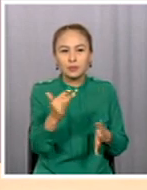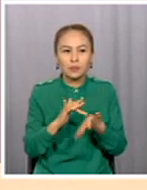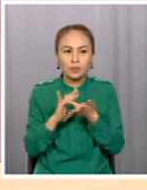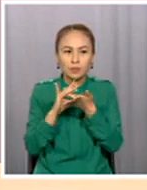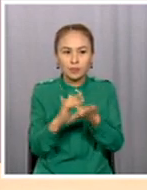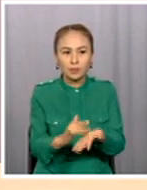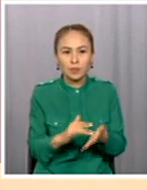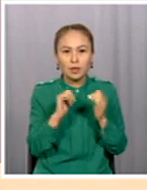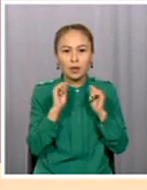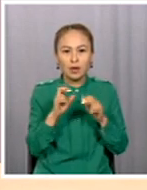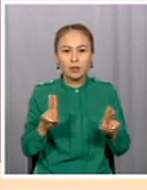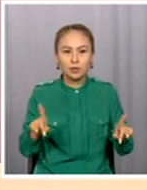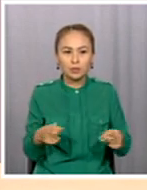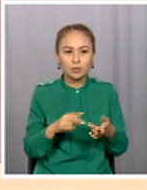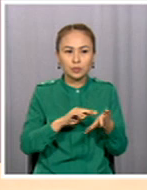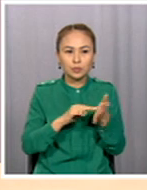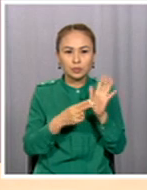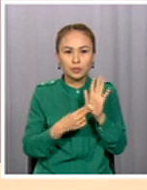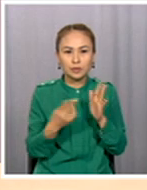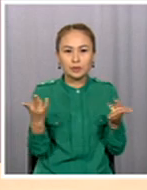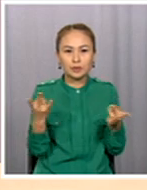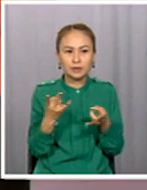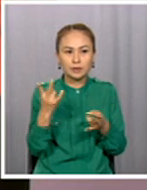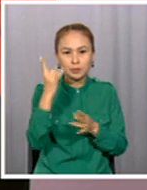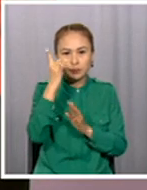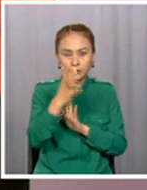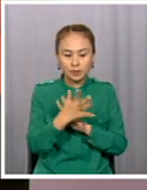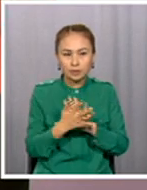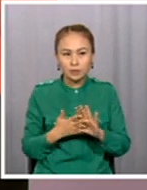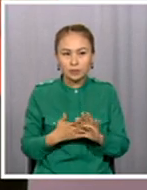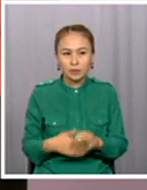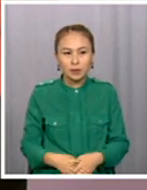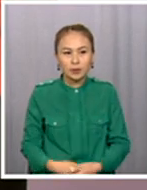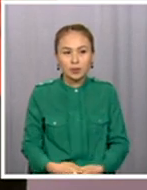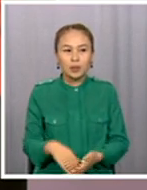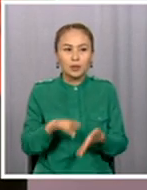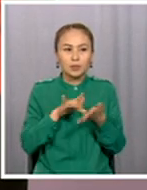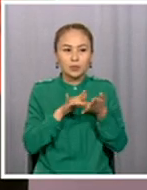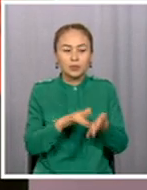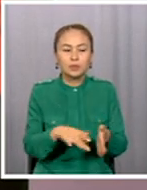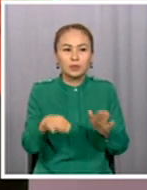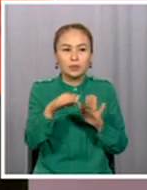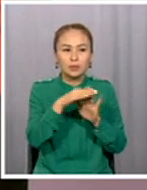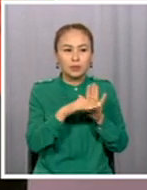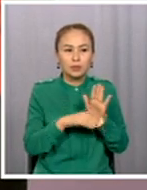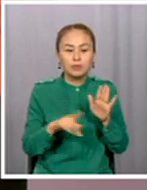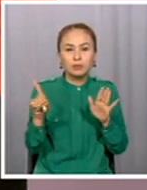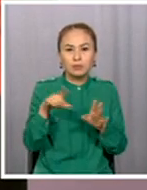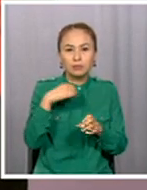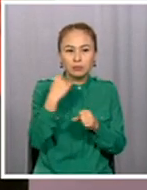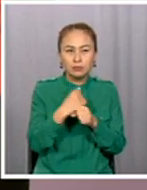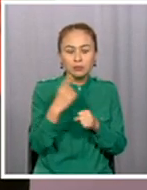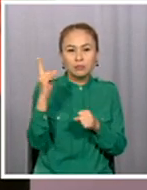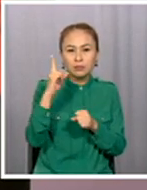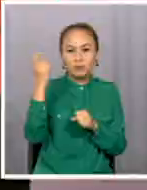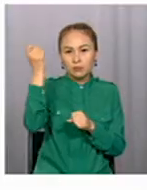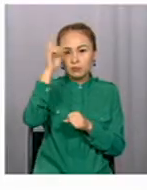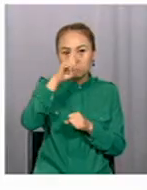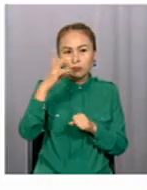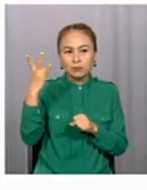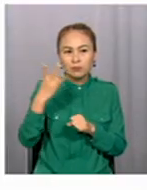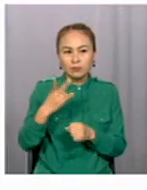бағытты қалай жоспарлау керек екенін білесіндер ме? Туристік бағытты жоспарлау үшін нені білу керек деп